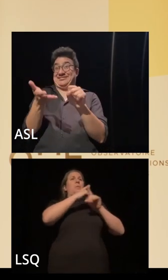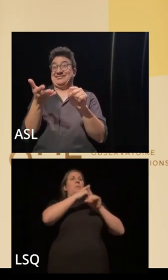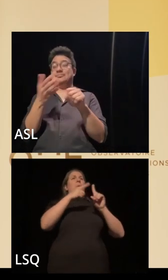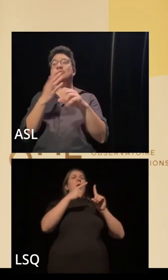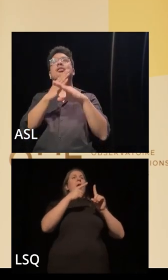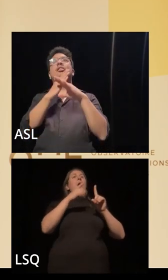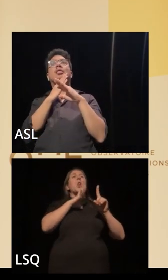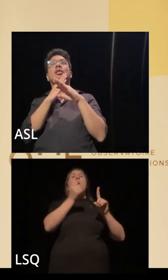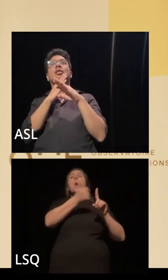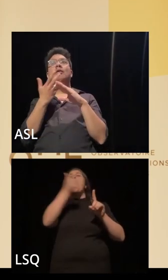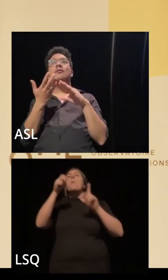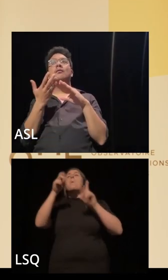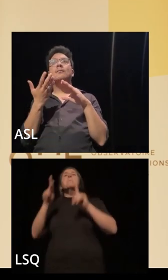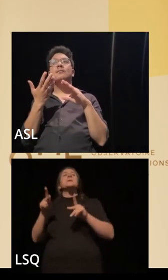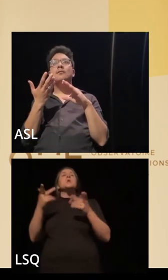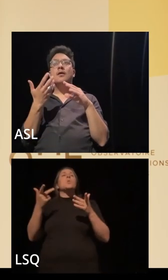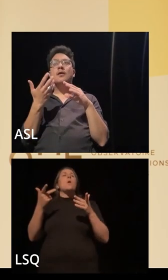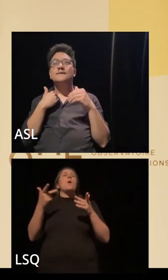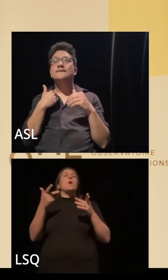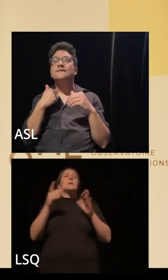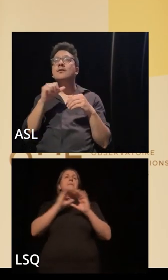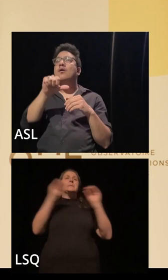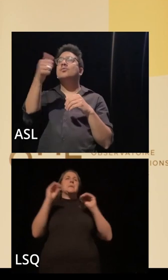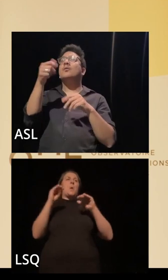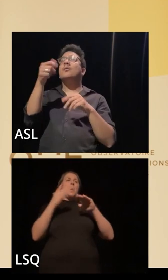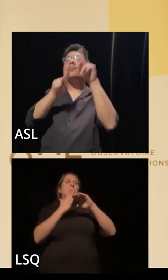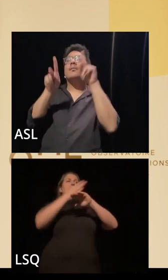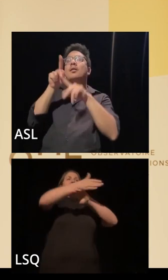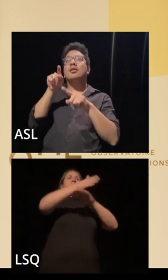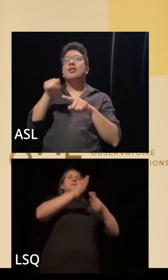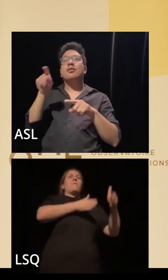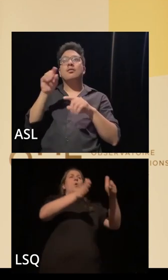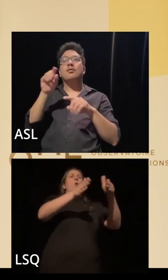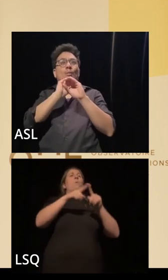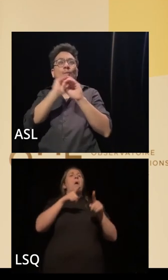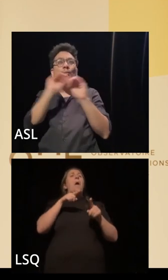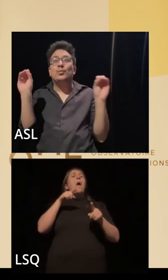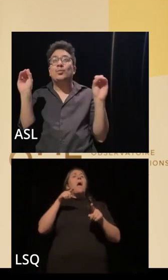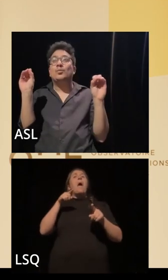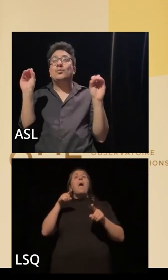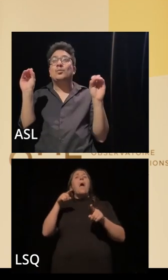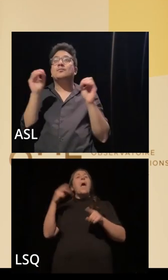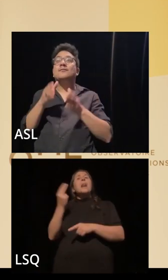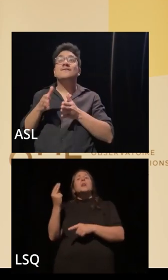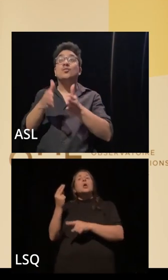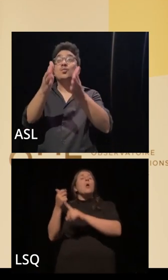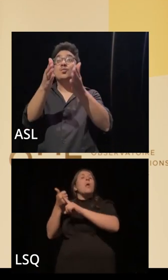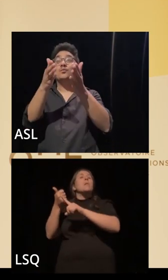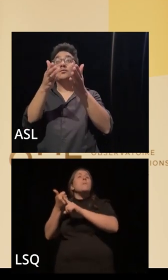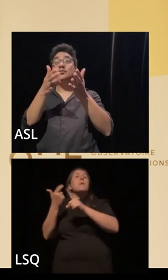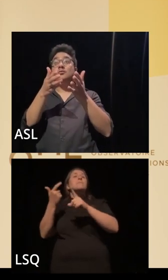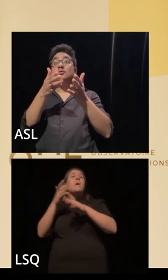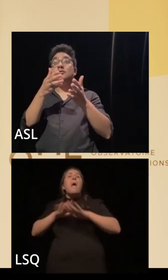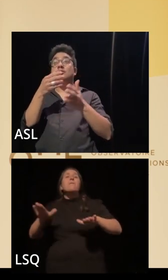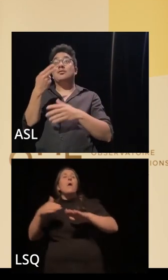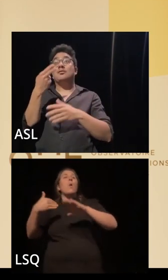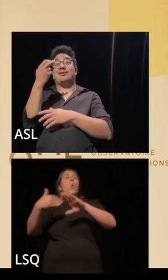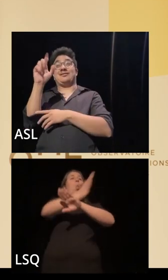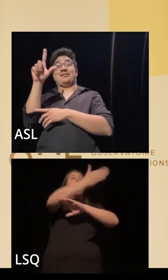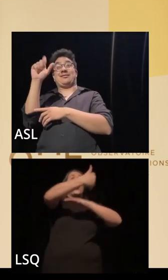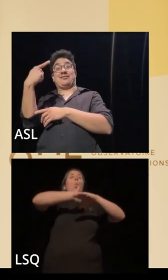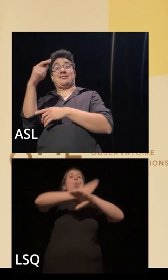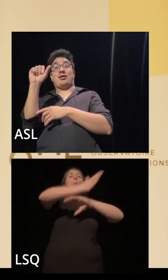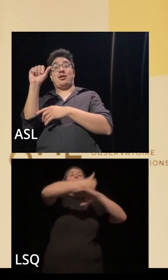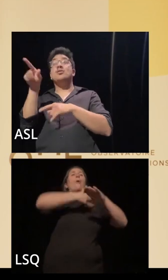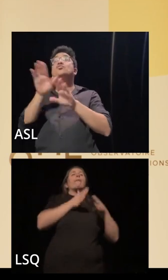pas, ne traversent pas le fleuve pendant des mois. Et à ça s'ajoute, Helga, ce que tu m'as partager de toutes les migrations